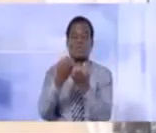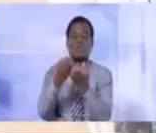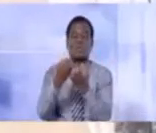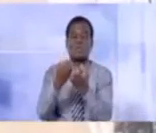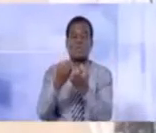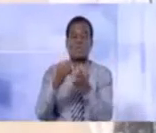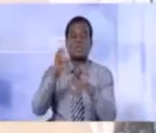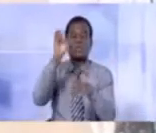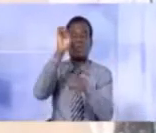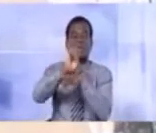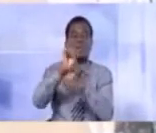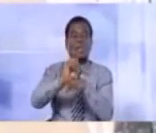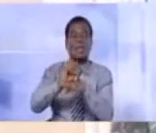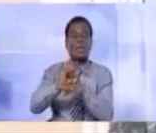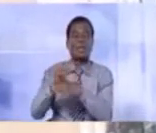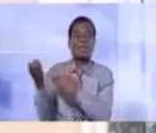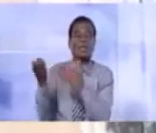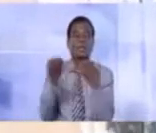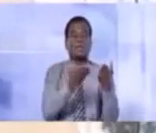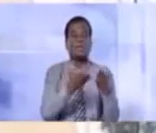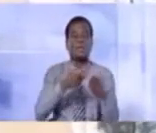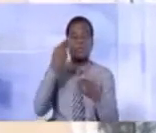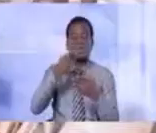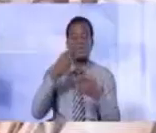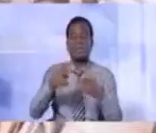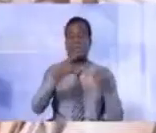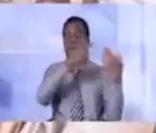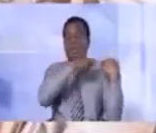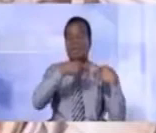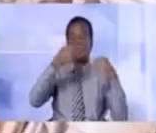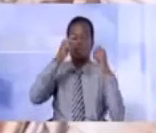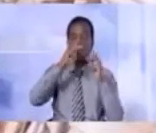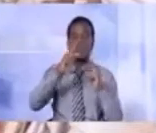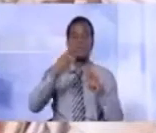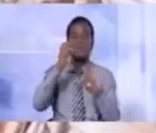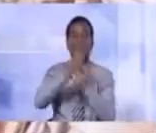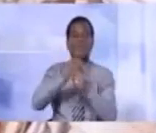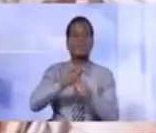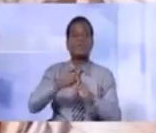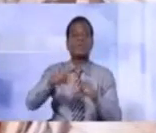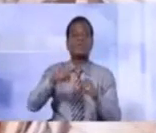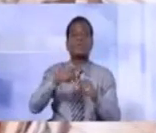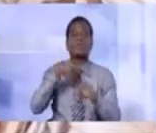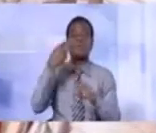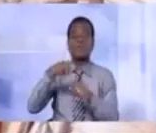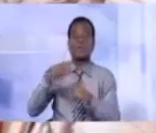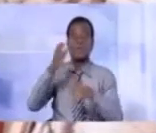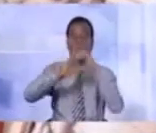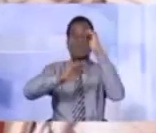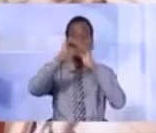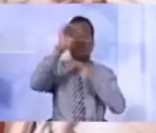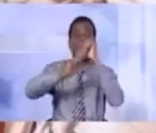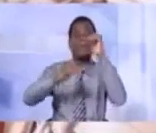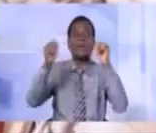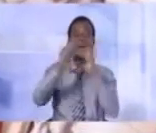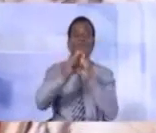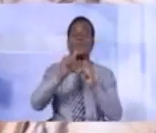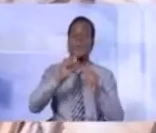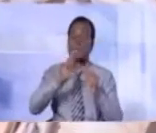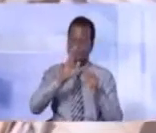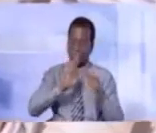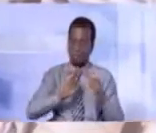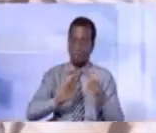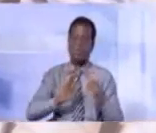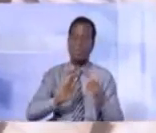alexis touably porte-parole des guides religieux une oeuvre de longue haleine qui se construit avec patience